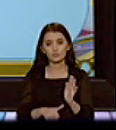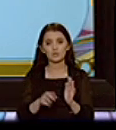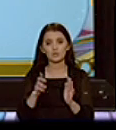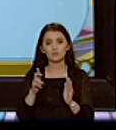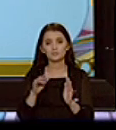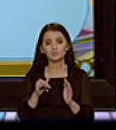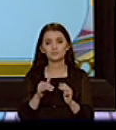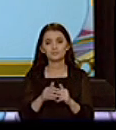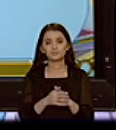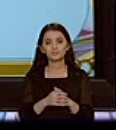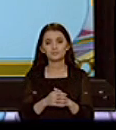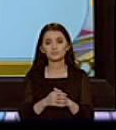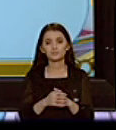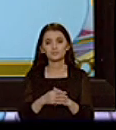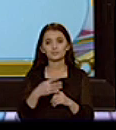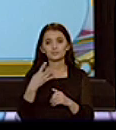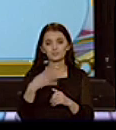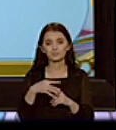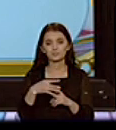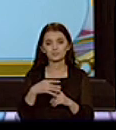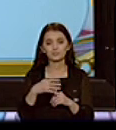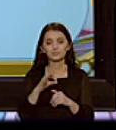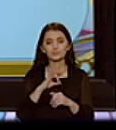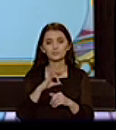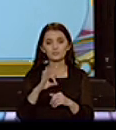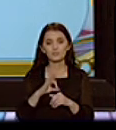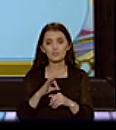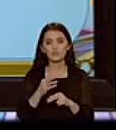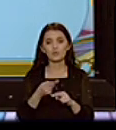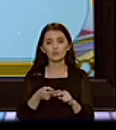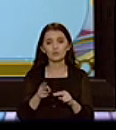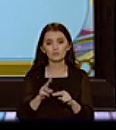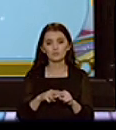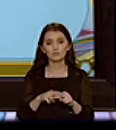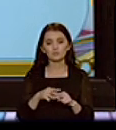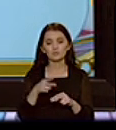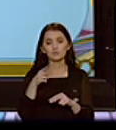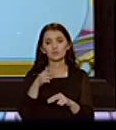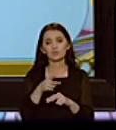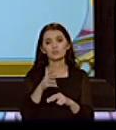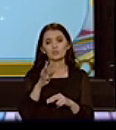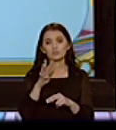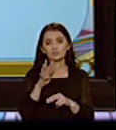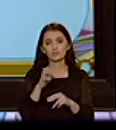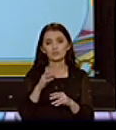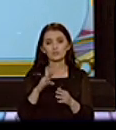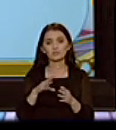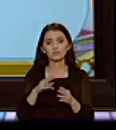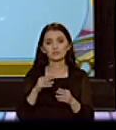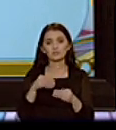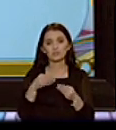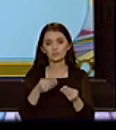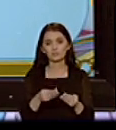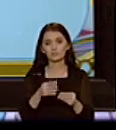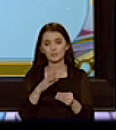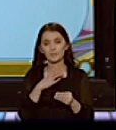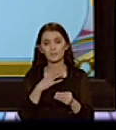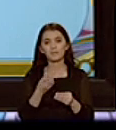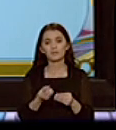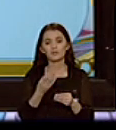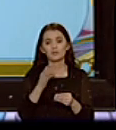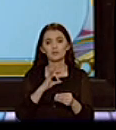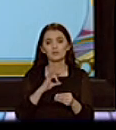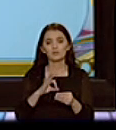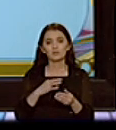bu 40 so'mlik tugma uchun 2400 so'm to'landi va u nechta